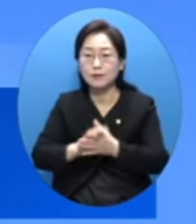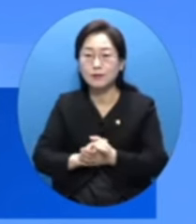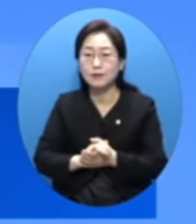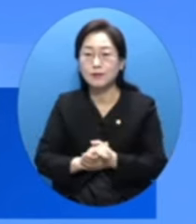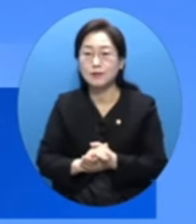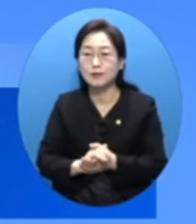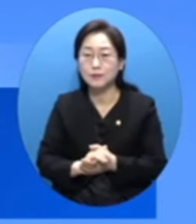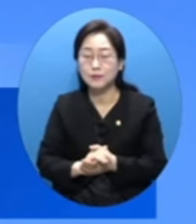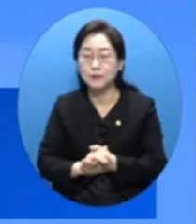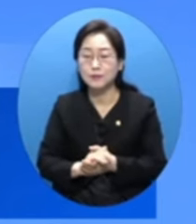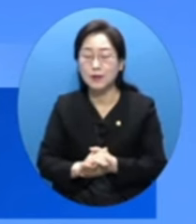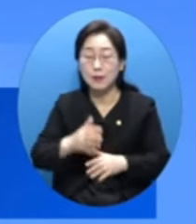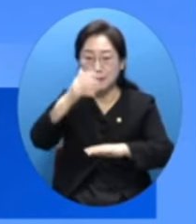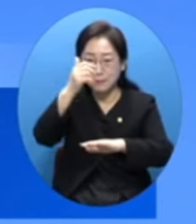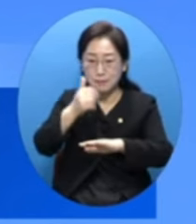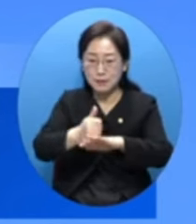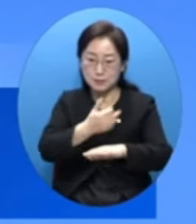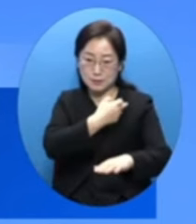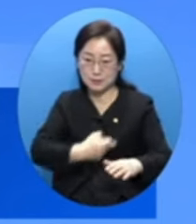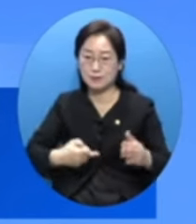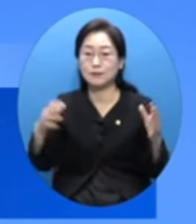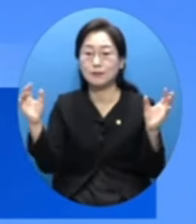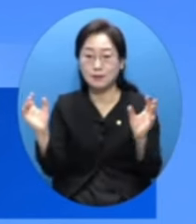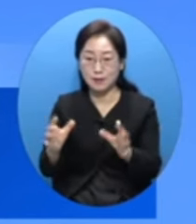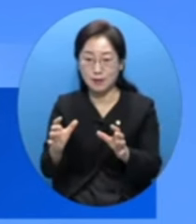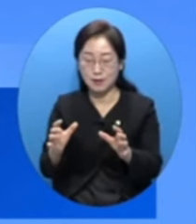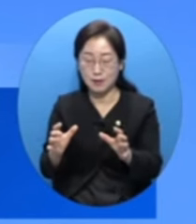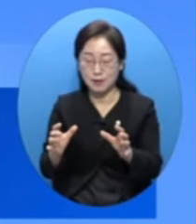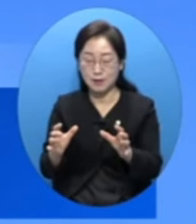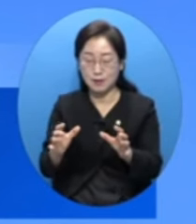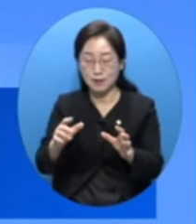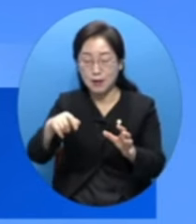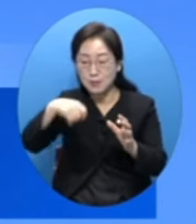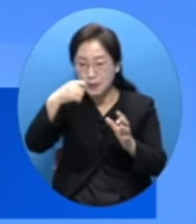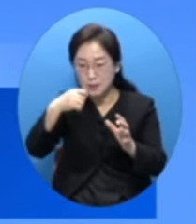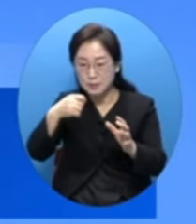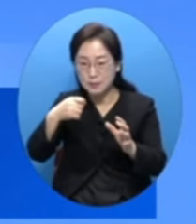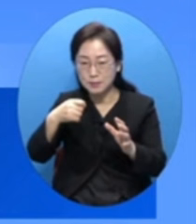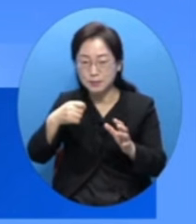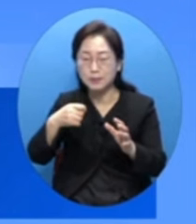날은 마지막으로 저들과 함께 만찬을 나누시는